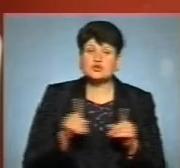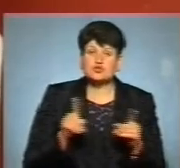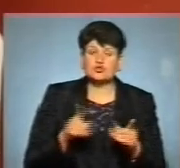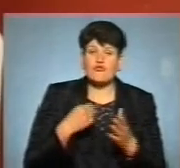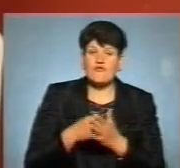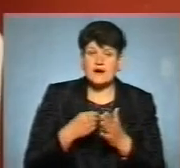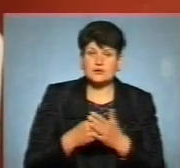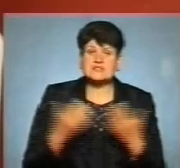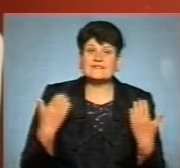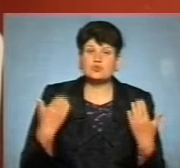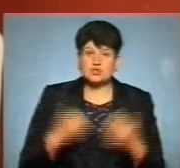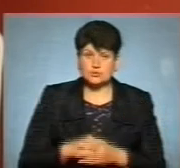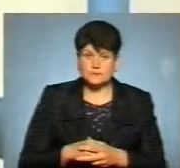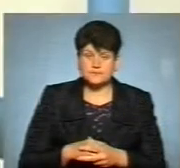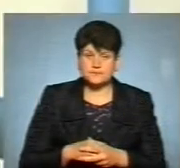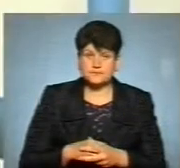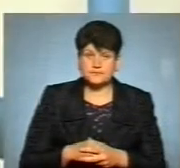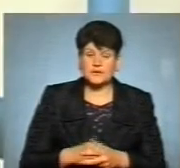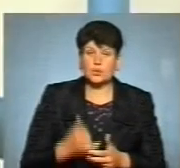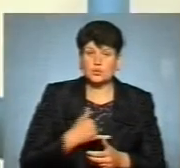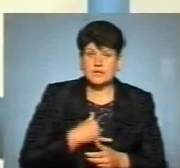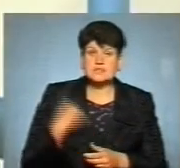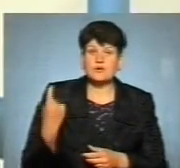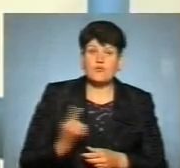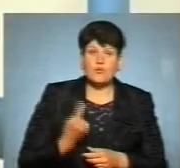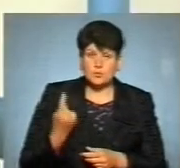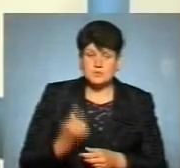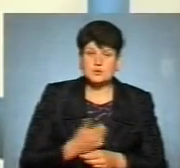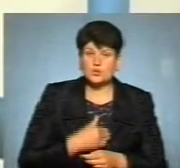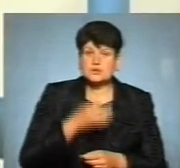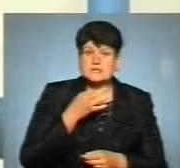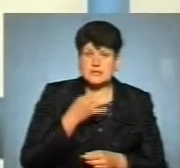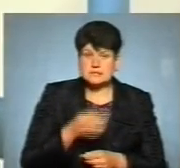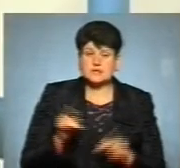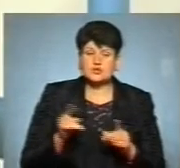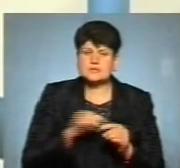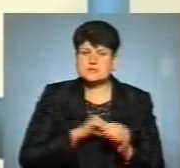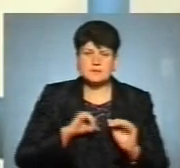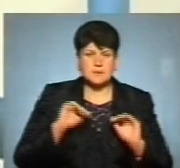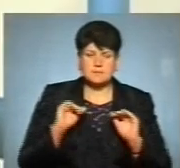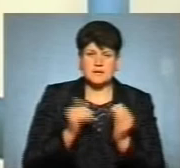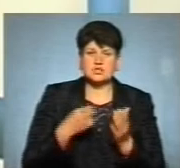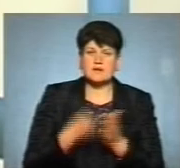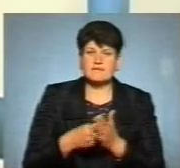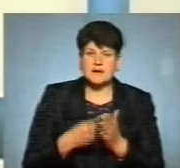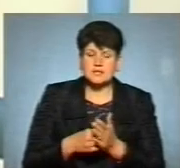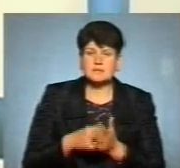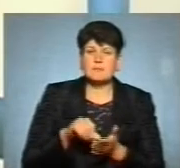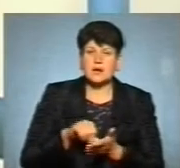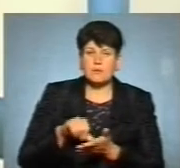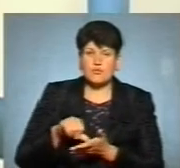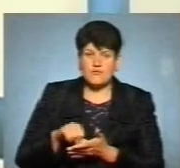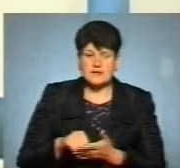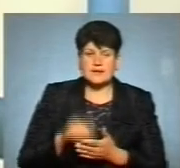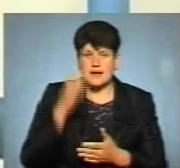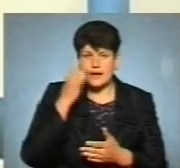вартості відпочинку? В нас в області, хочу сказати, що найнижча вартість перебування, чи найнижча вартість